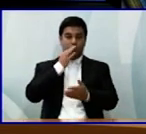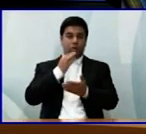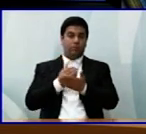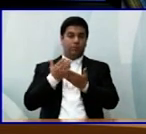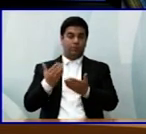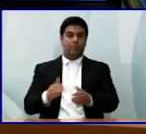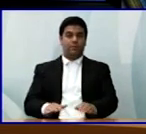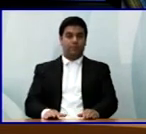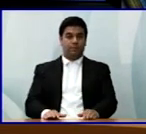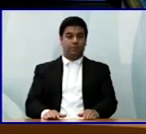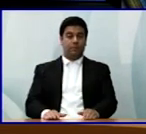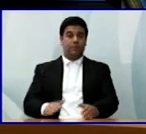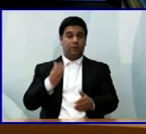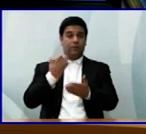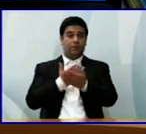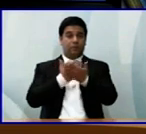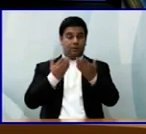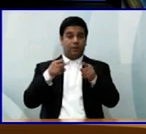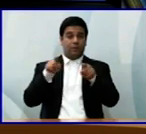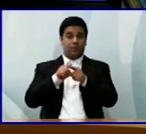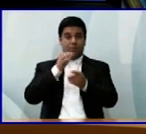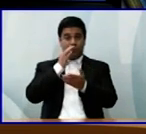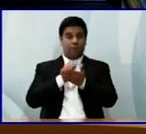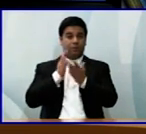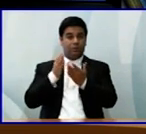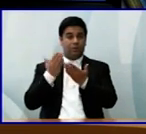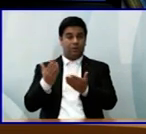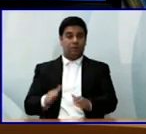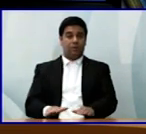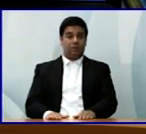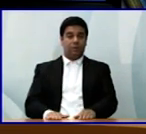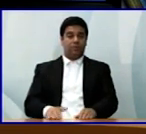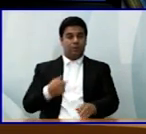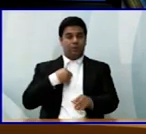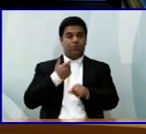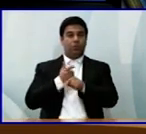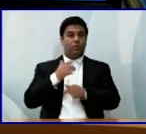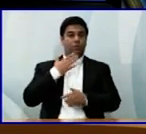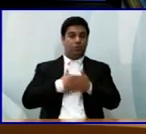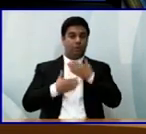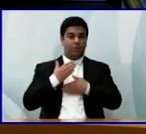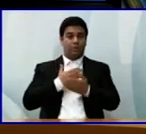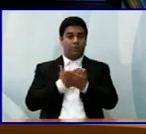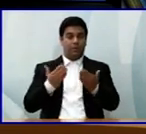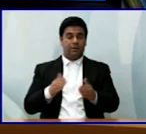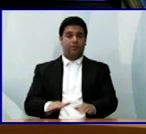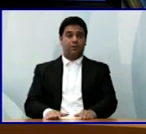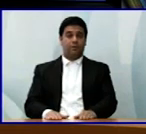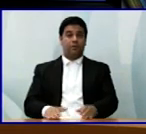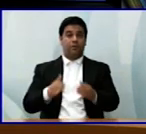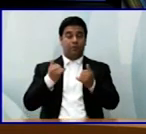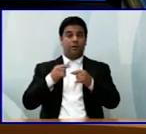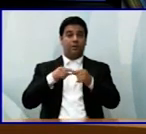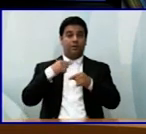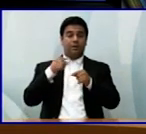ekan. Agar sizda shunday javob hosil bo'lgan bo'lsa, men juda ham xursandman. Endi